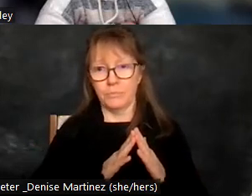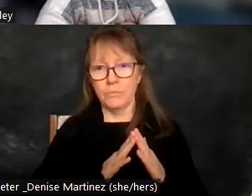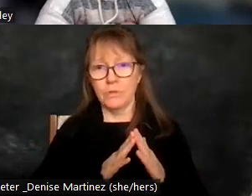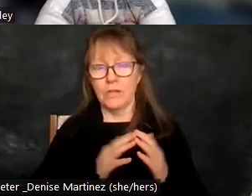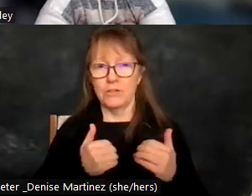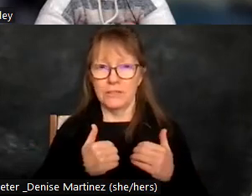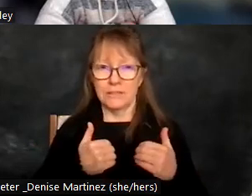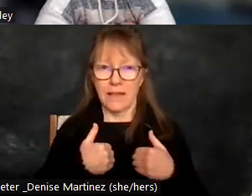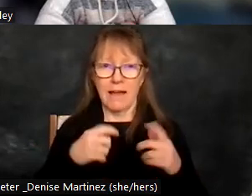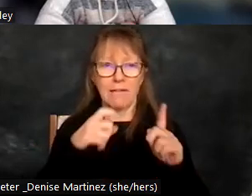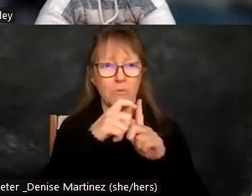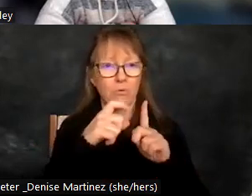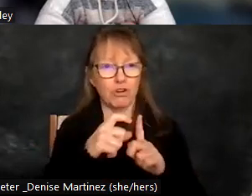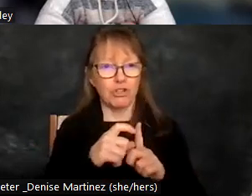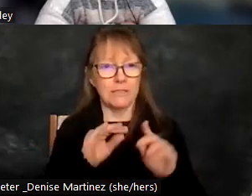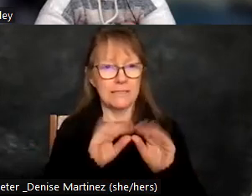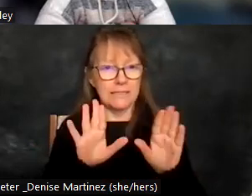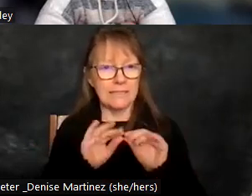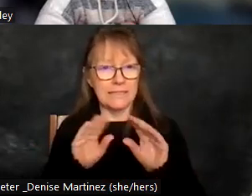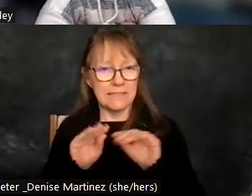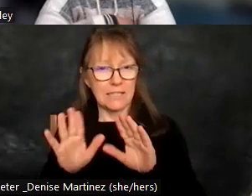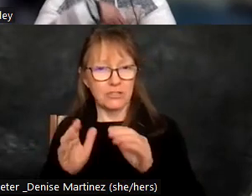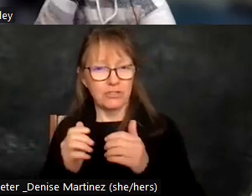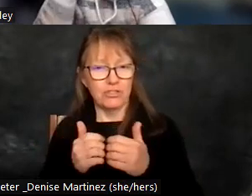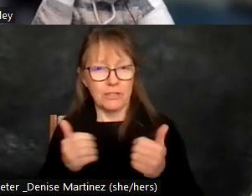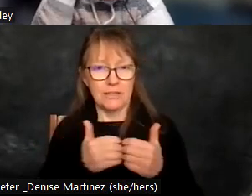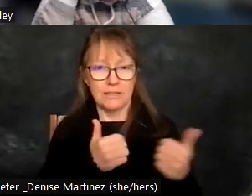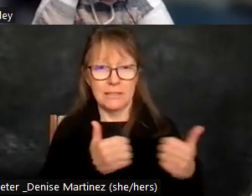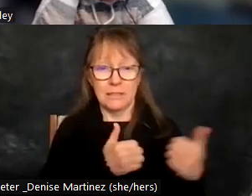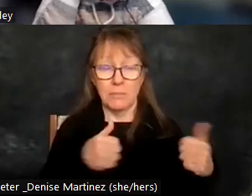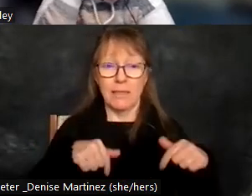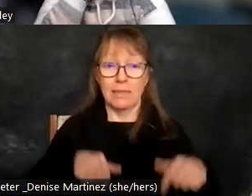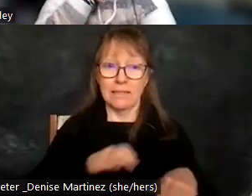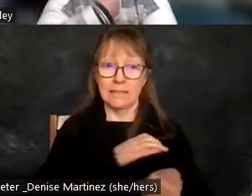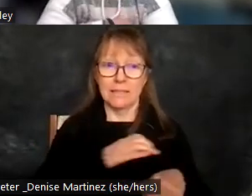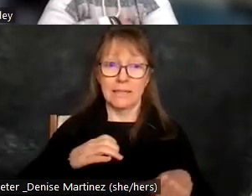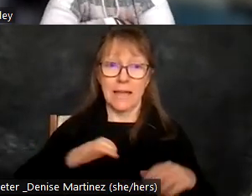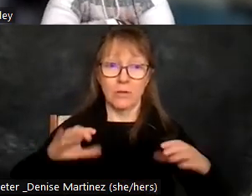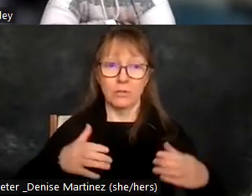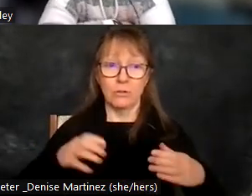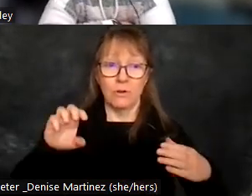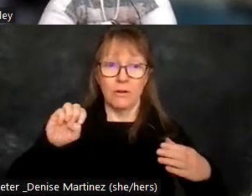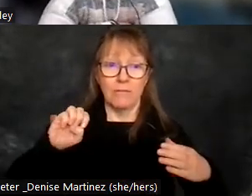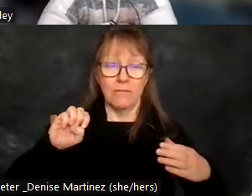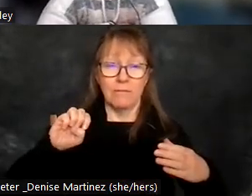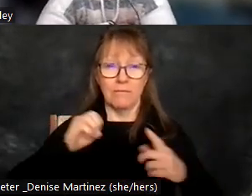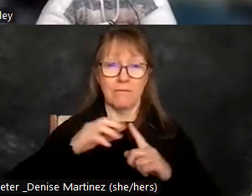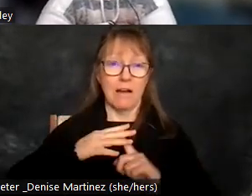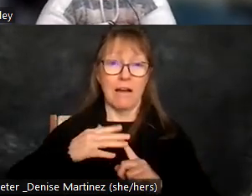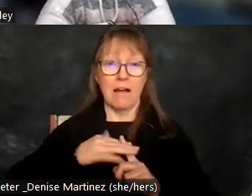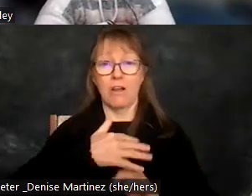ça c'est quelques distinctions que nous, qui est dans le thème ça, yo. Seeking to define EJ